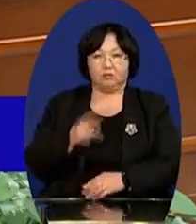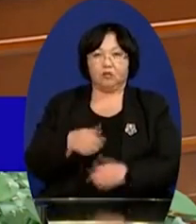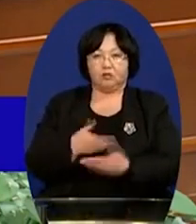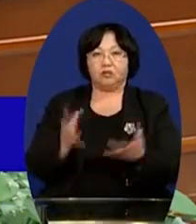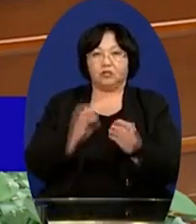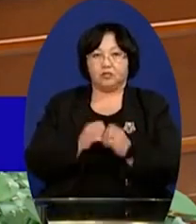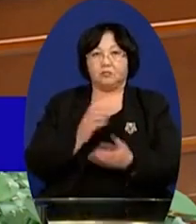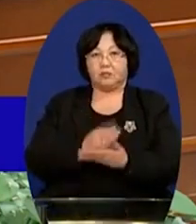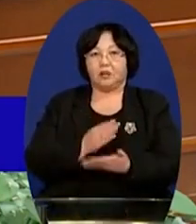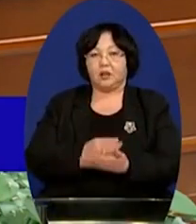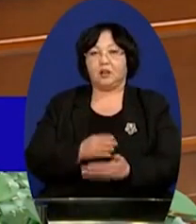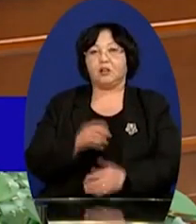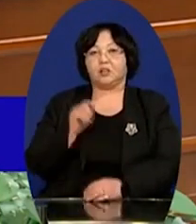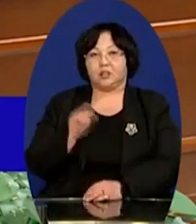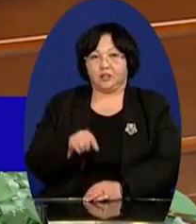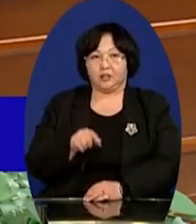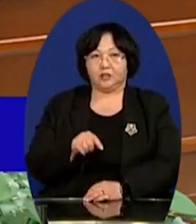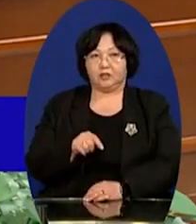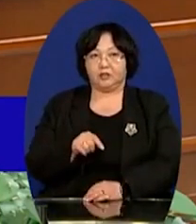За юуны